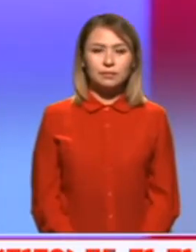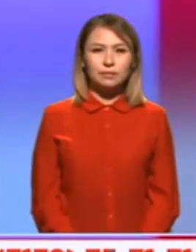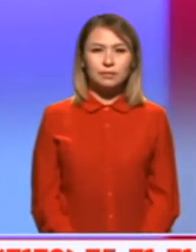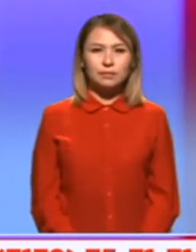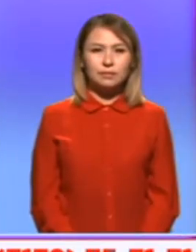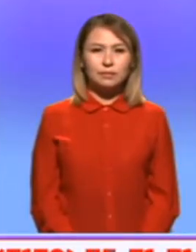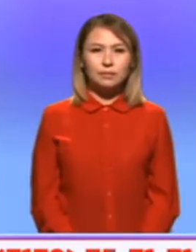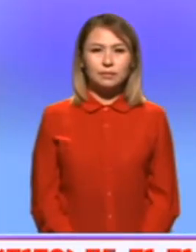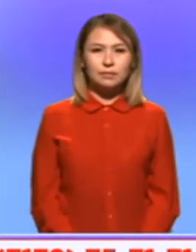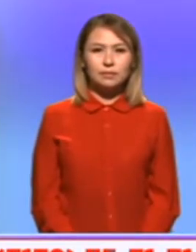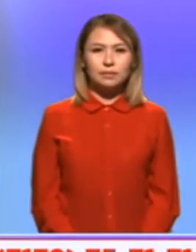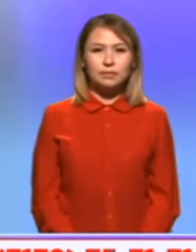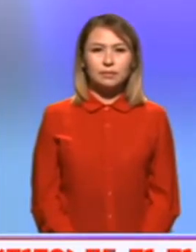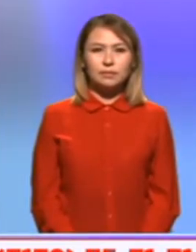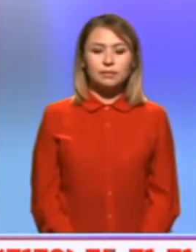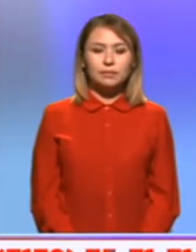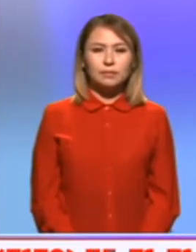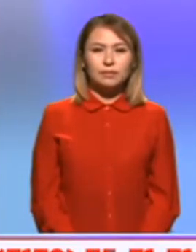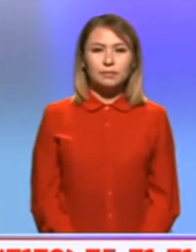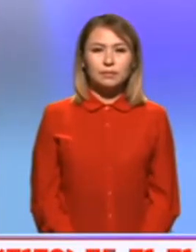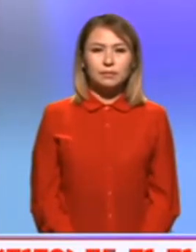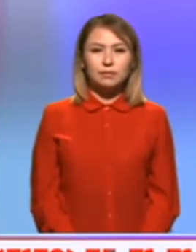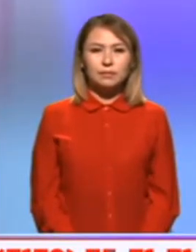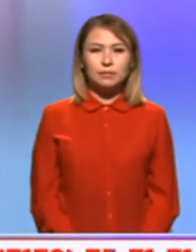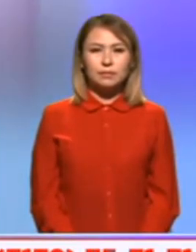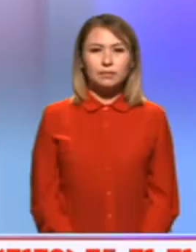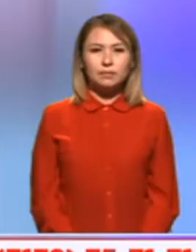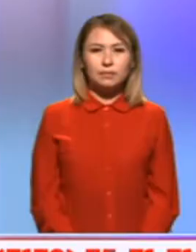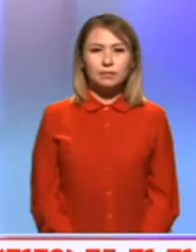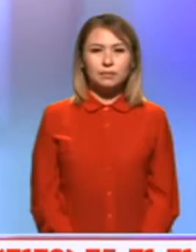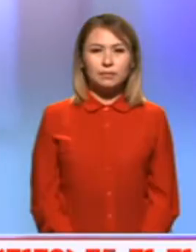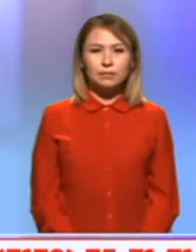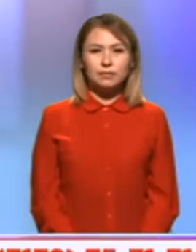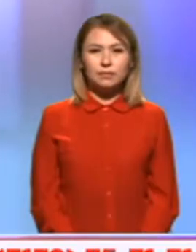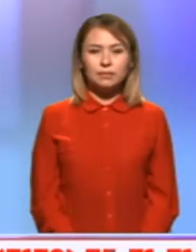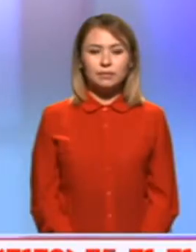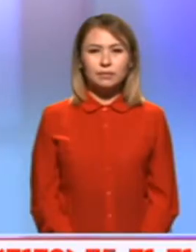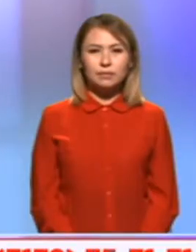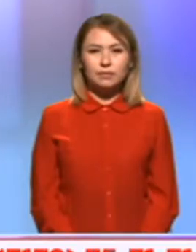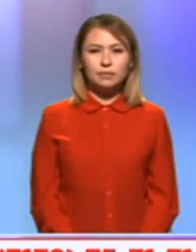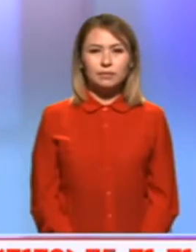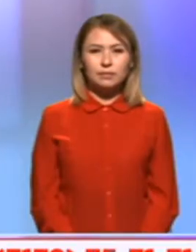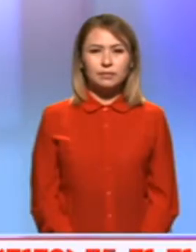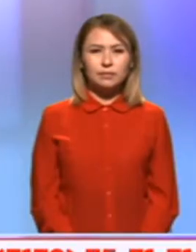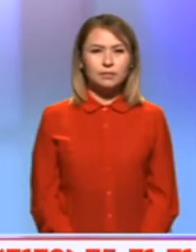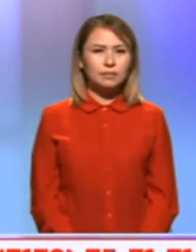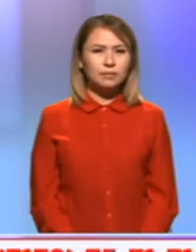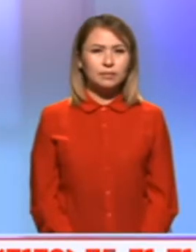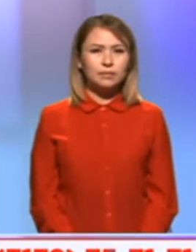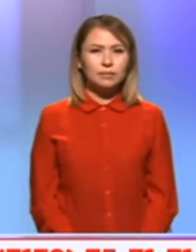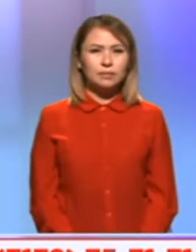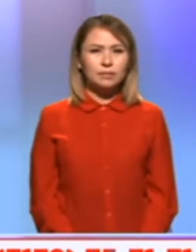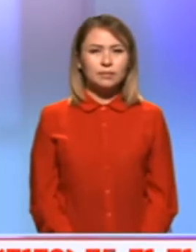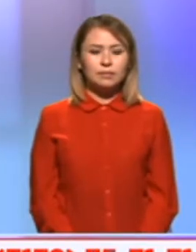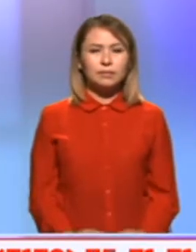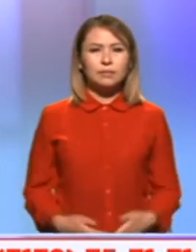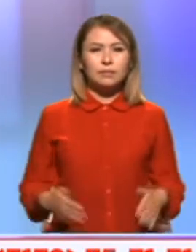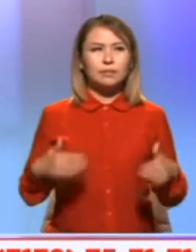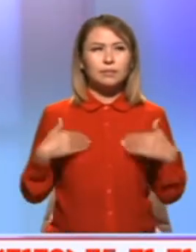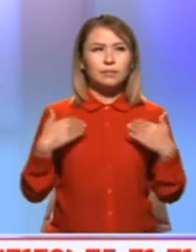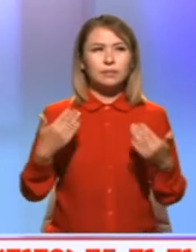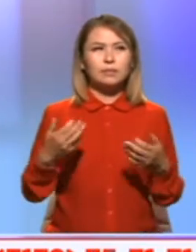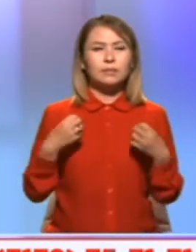Сұрағыңызды қойыңыз, тікелей эфирдесіз. Өткен ақ-қалатты жандардың мерекесі құтты болсын, бәріңізге денсаулық